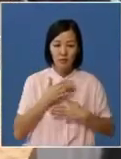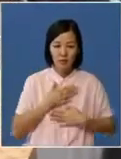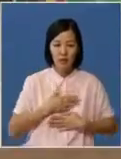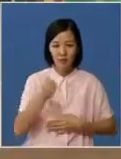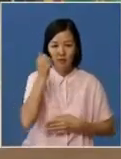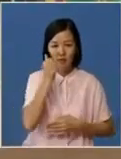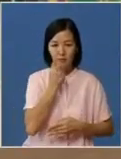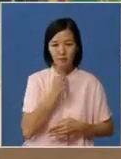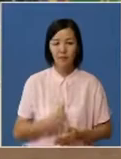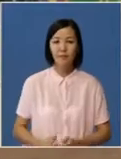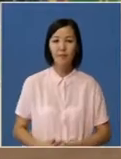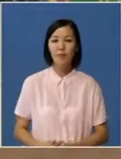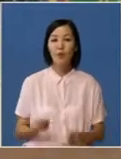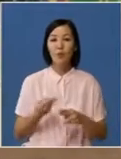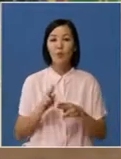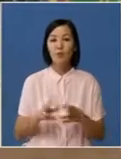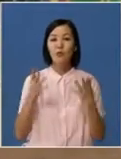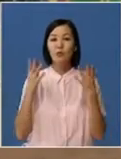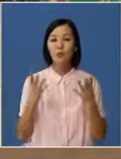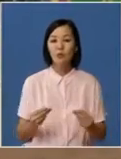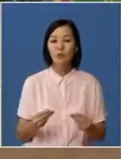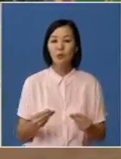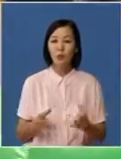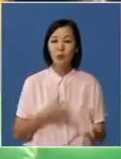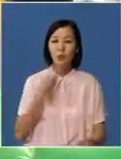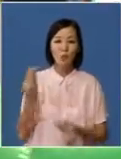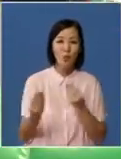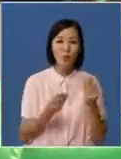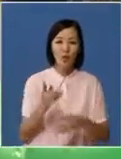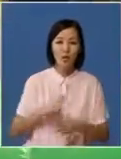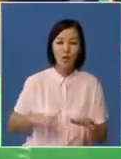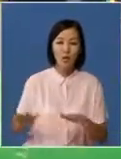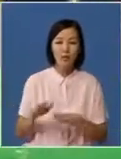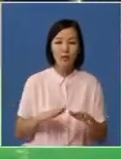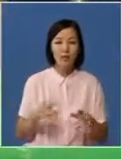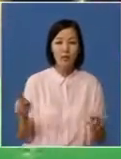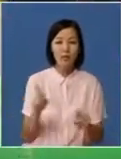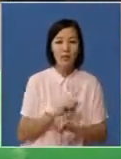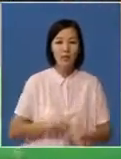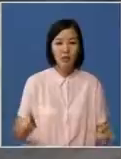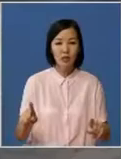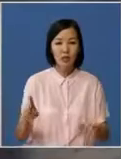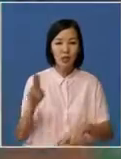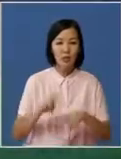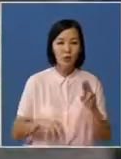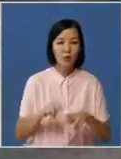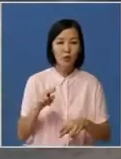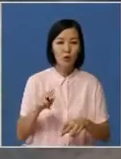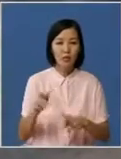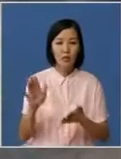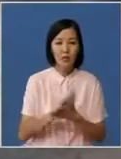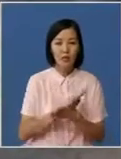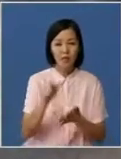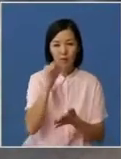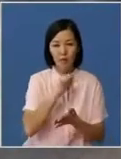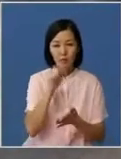Рахмет. Сондай-ақ осы күні мешіт ауласында үрленбелі ойын алаңдары құрылып, балаларға ерекше көңілгүй сыйлады. Тегін балмұздақтар